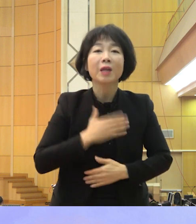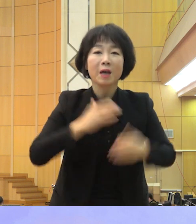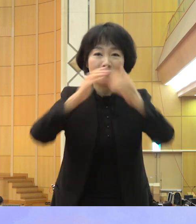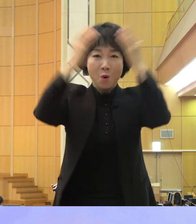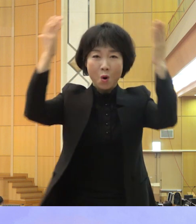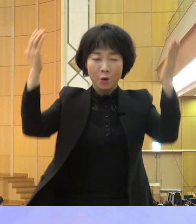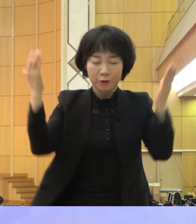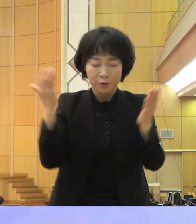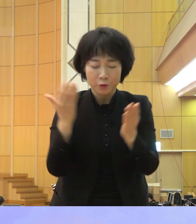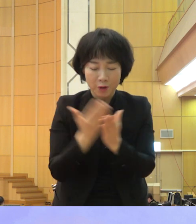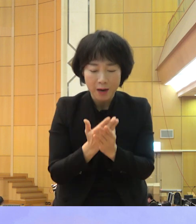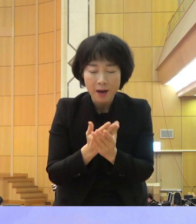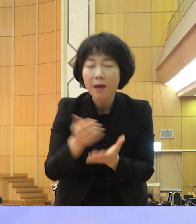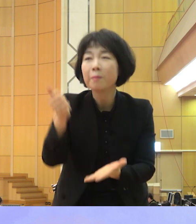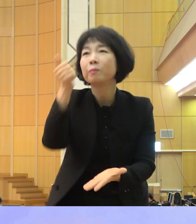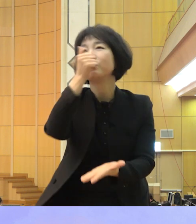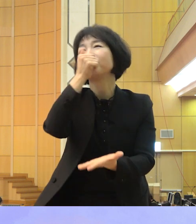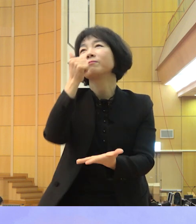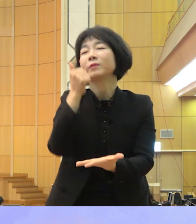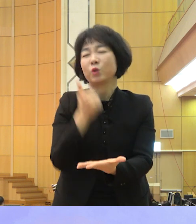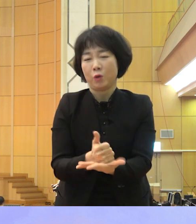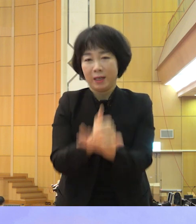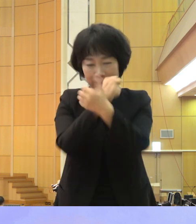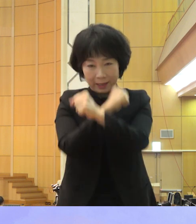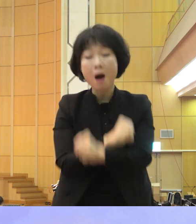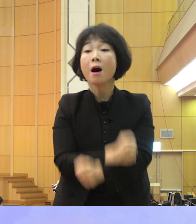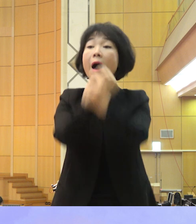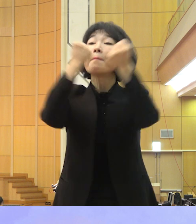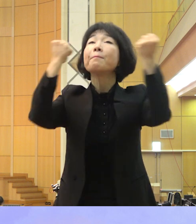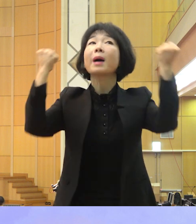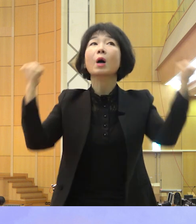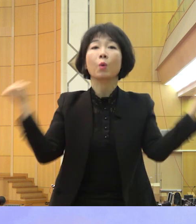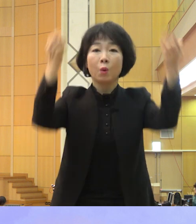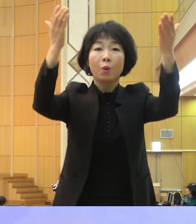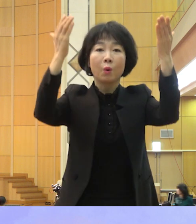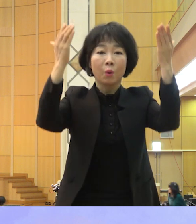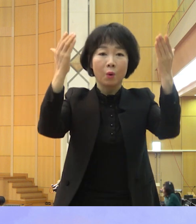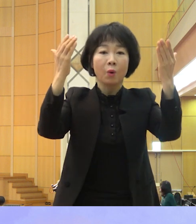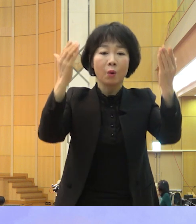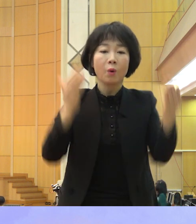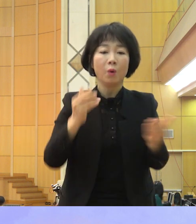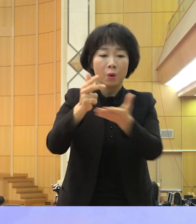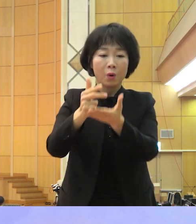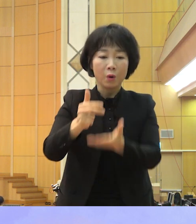찬양하세. 내 모든 죄 사함받고